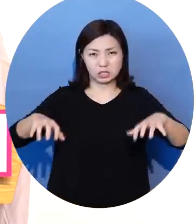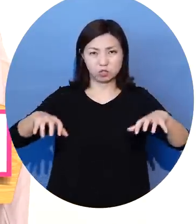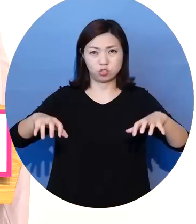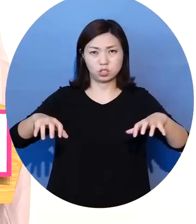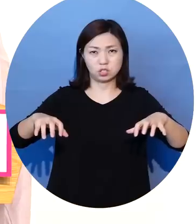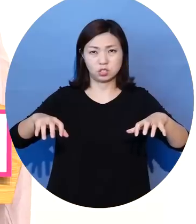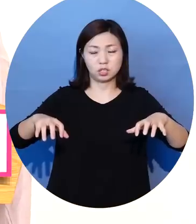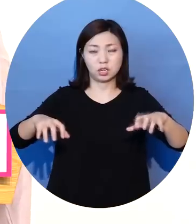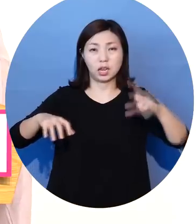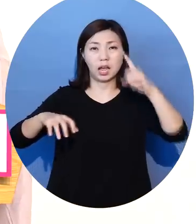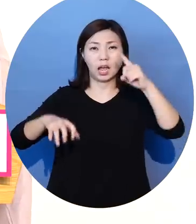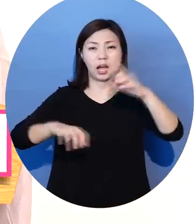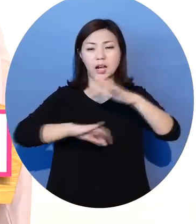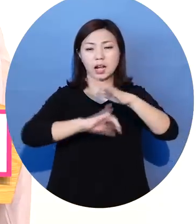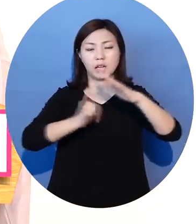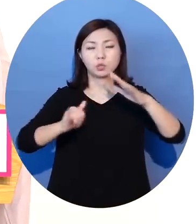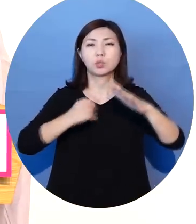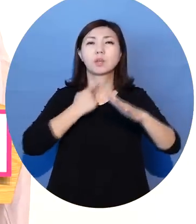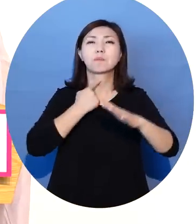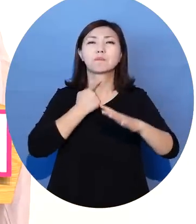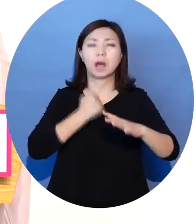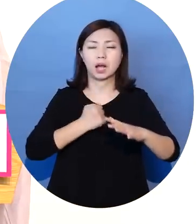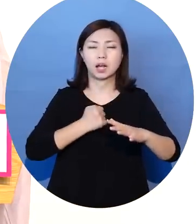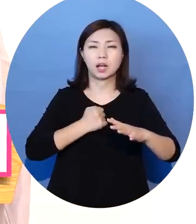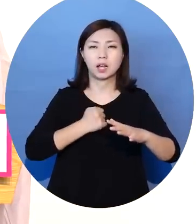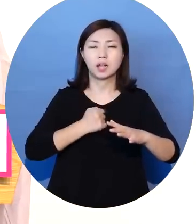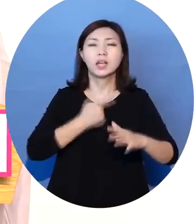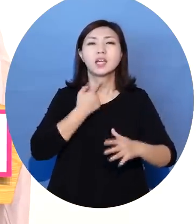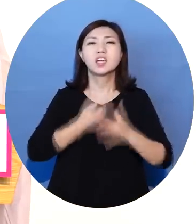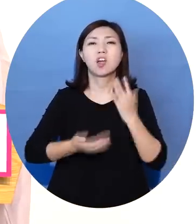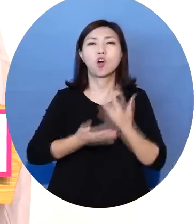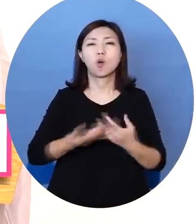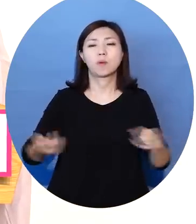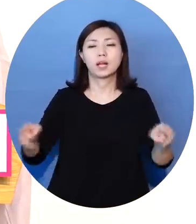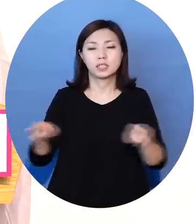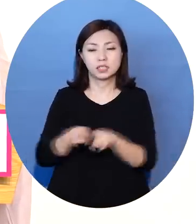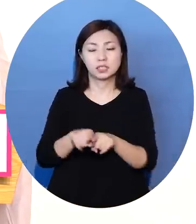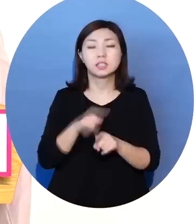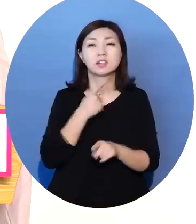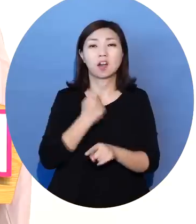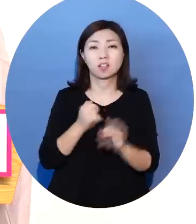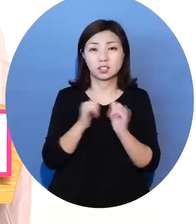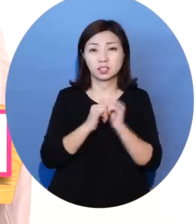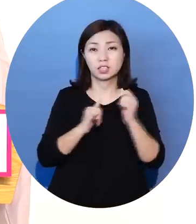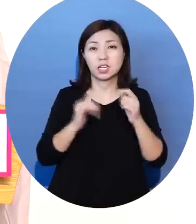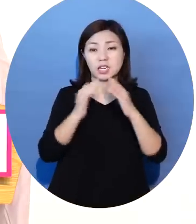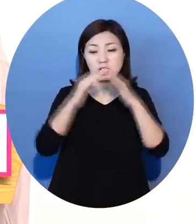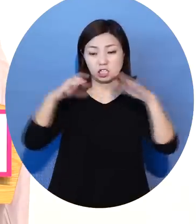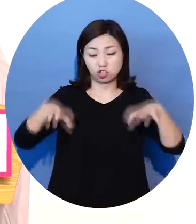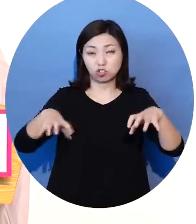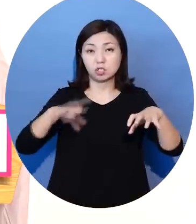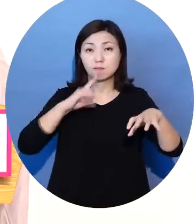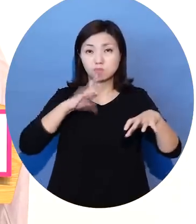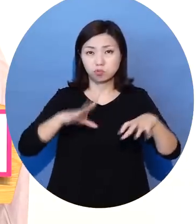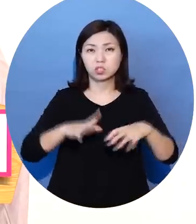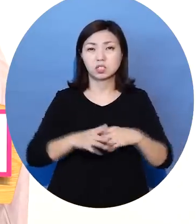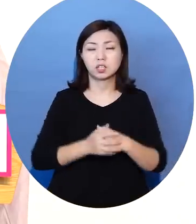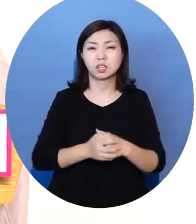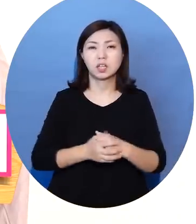이웃이다. 한 가족을 이루었던 경험을 가진 이웃이기 때문에 다른 이웃보다는 뭐다?